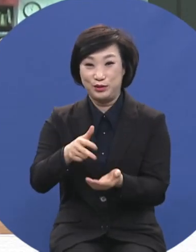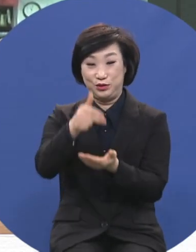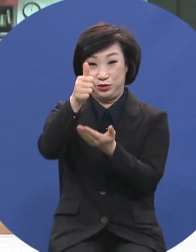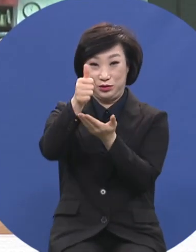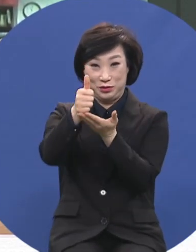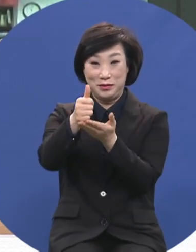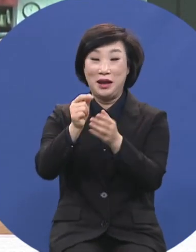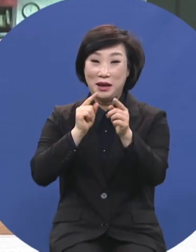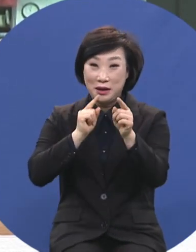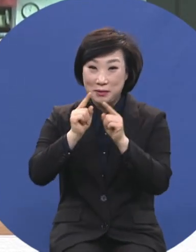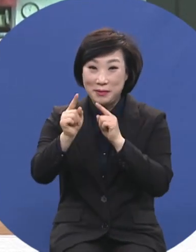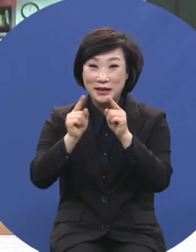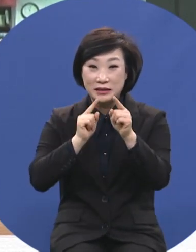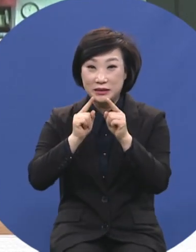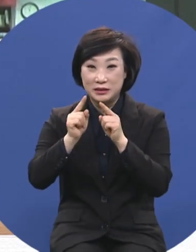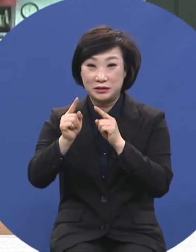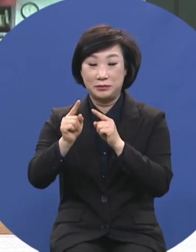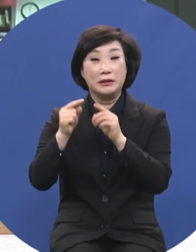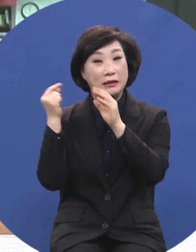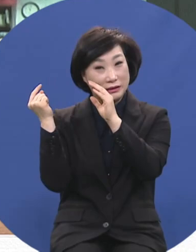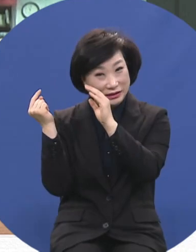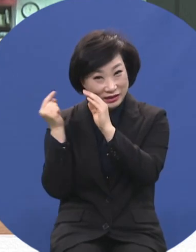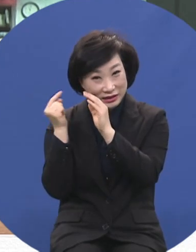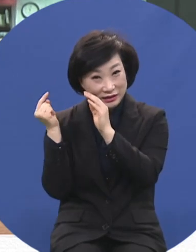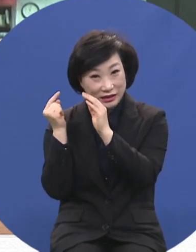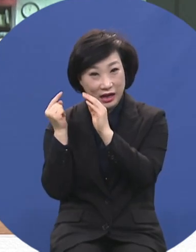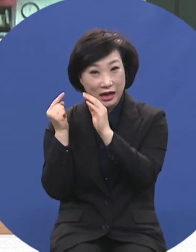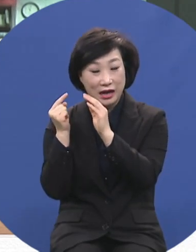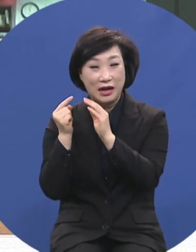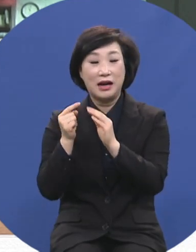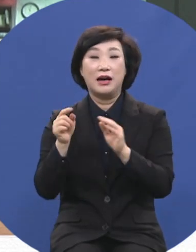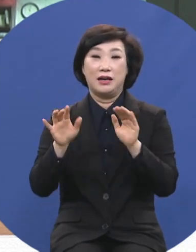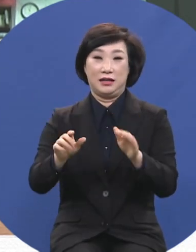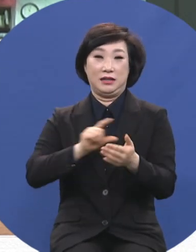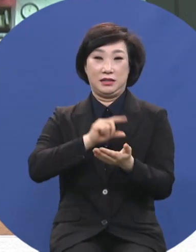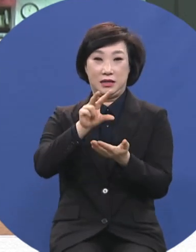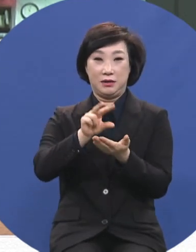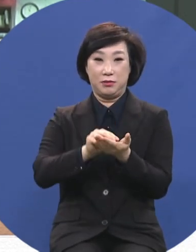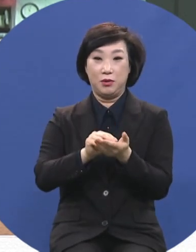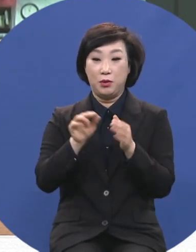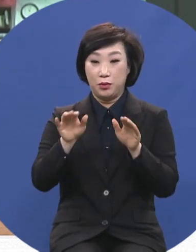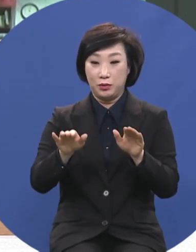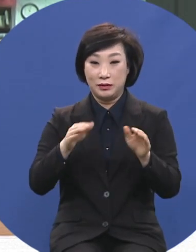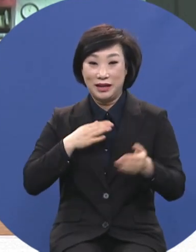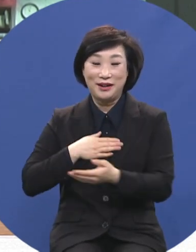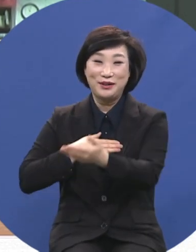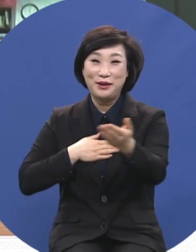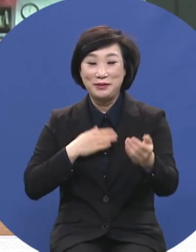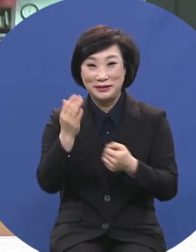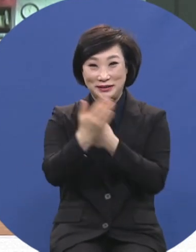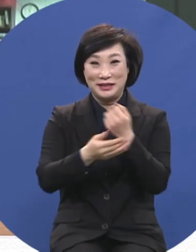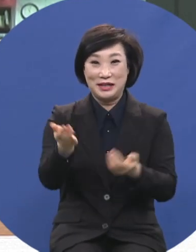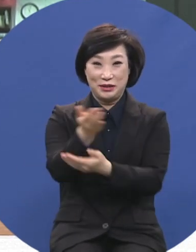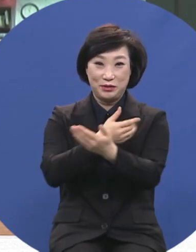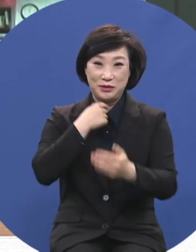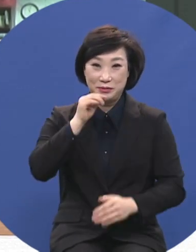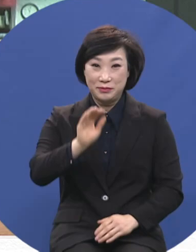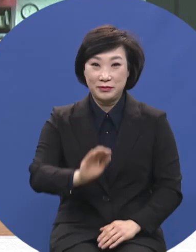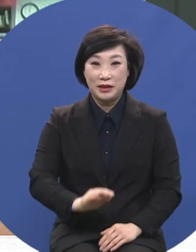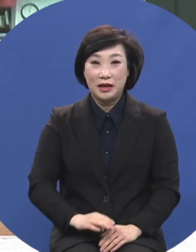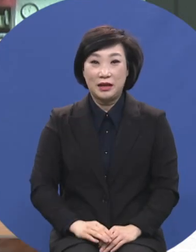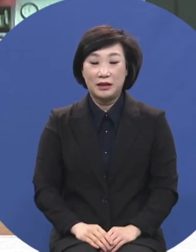주님의 말씀을 듣는다. 이와 같은 제목으로 은혜를 나누려고